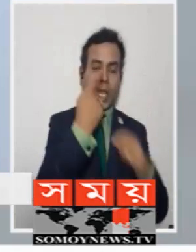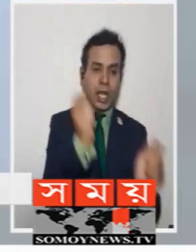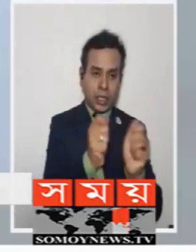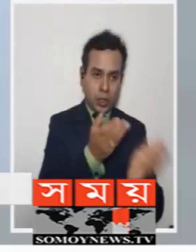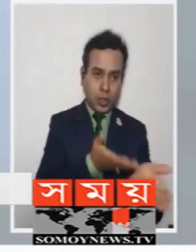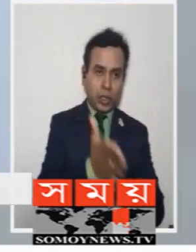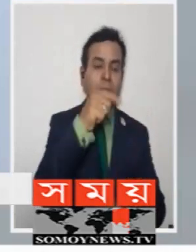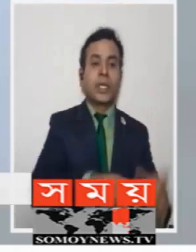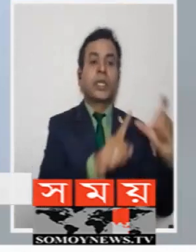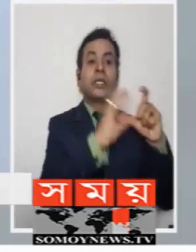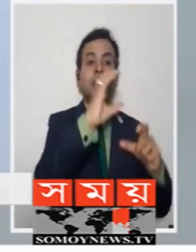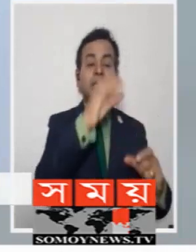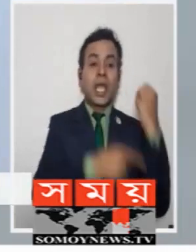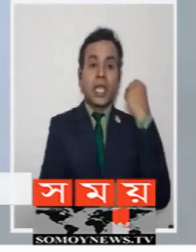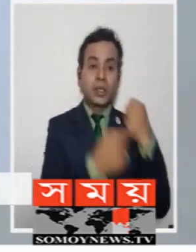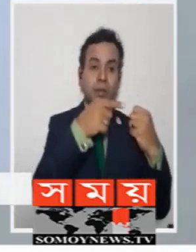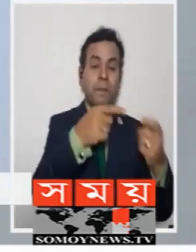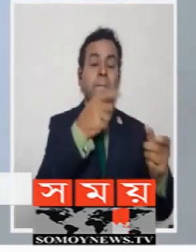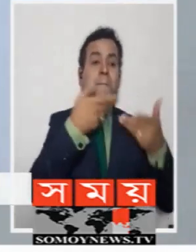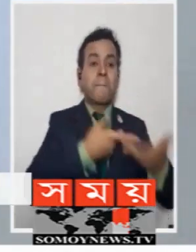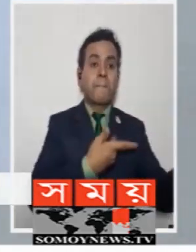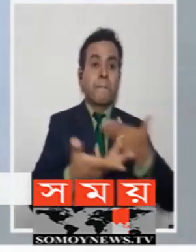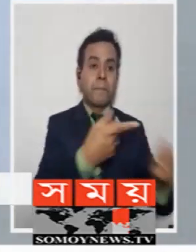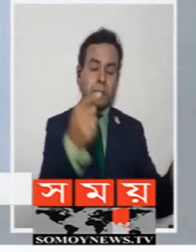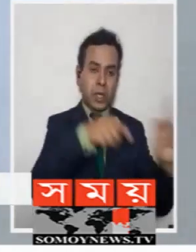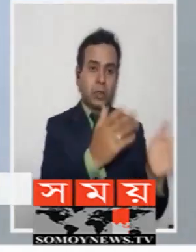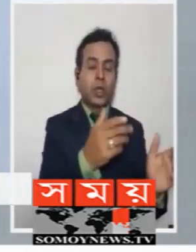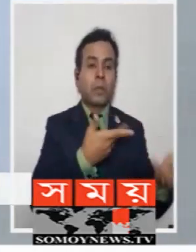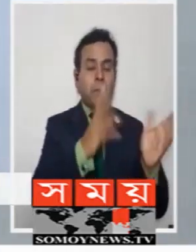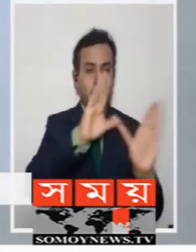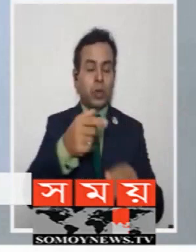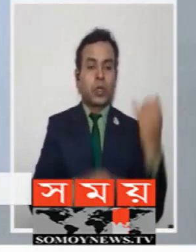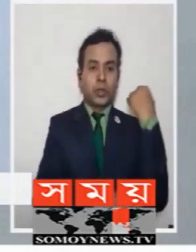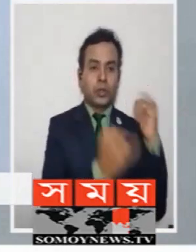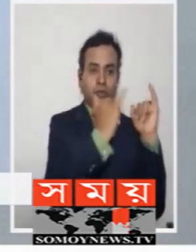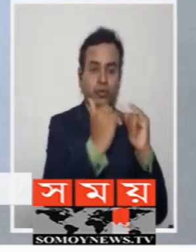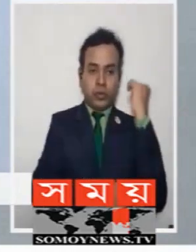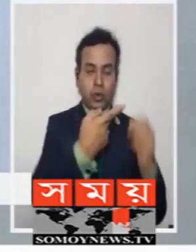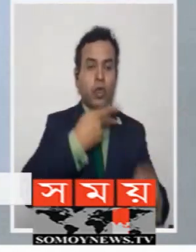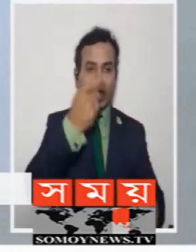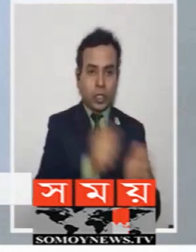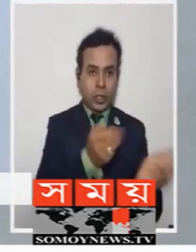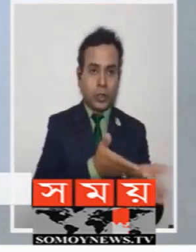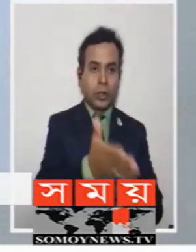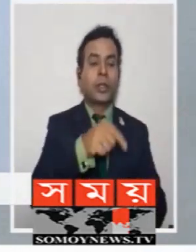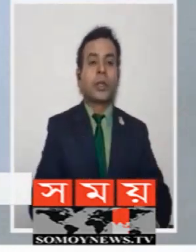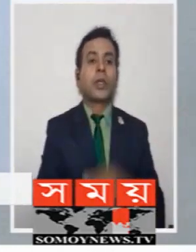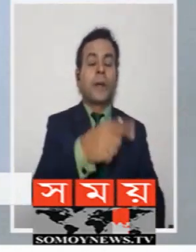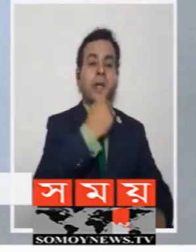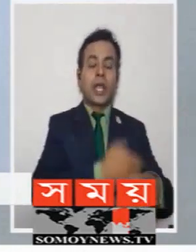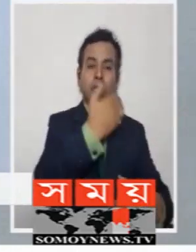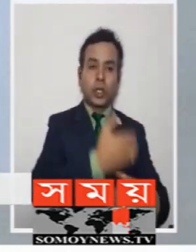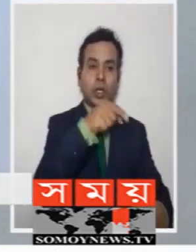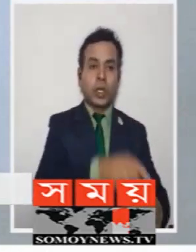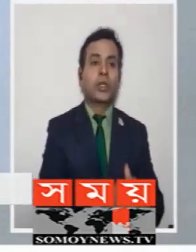2900টি শয্যা আছে আইসোলেশনের জন্য এবং ঢাকা শহরের বাইরে বিভিন্ন হাসপাতালে 6034টি, এবং এই